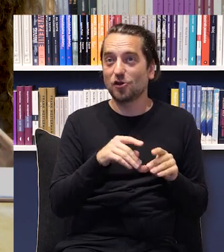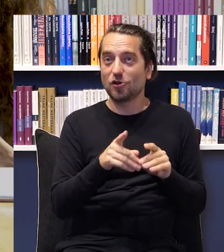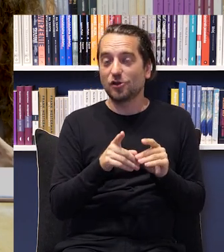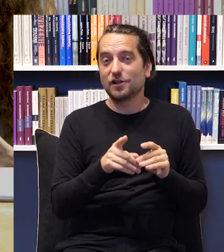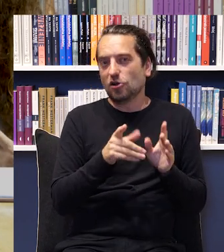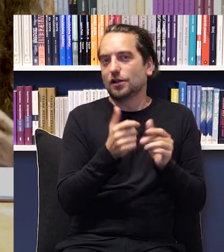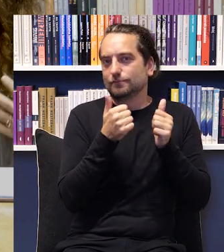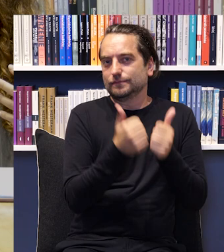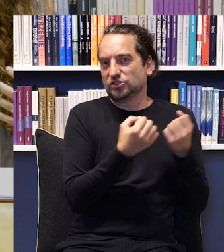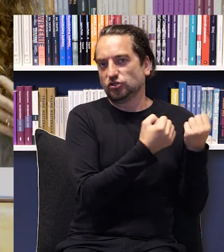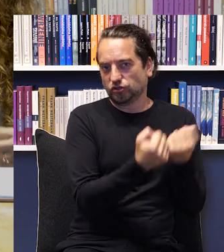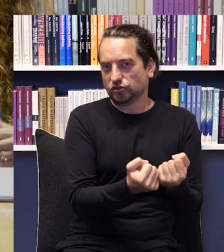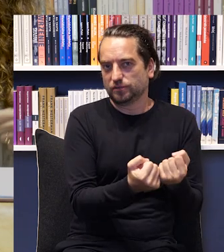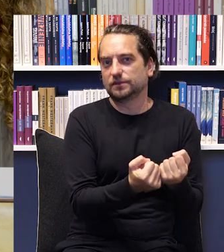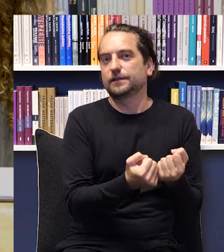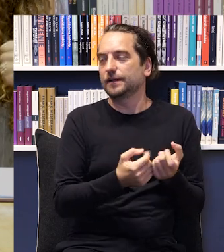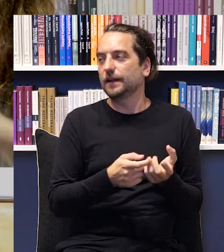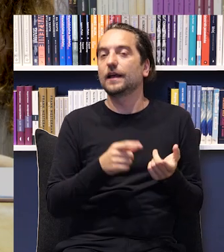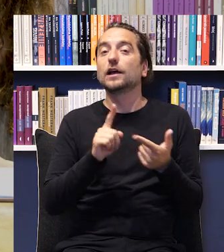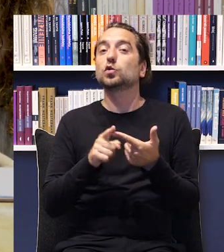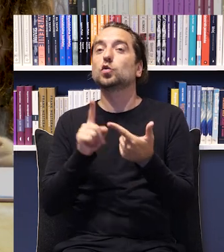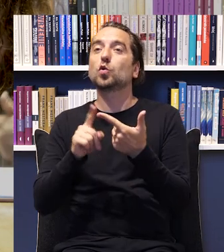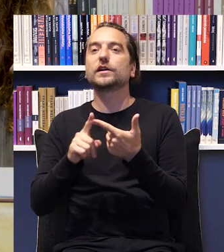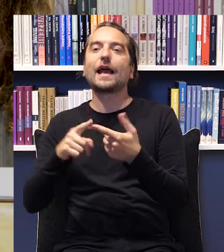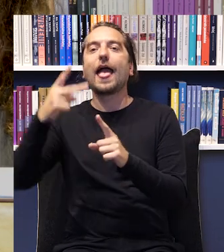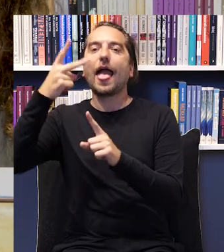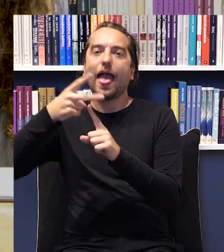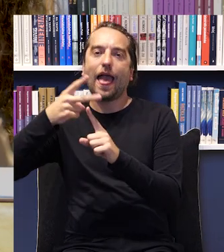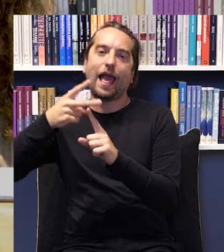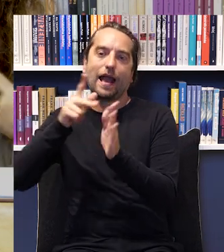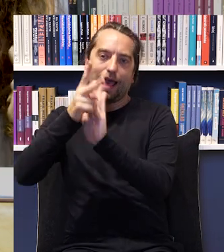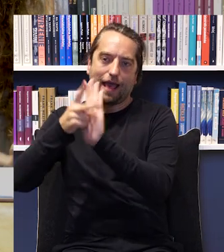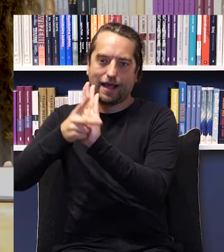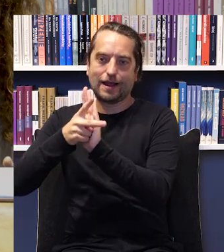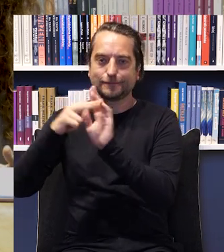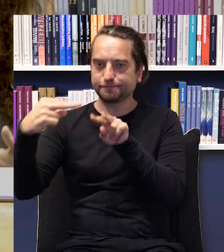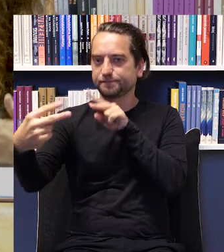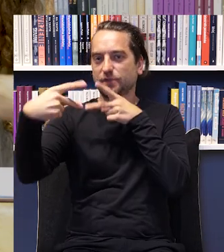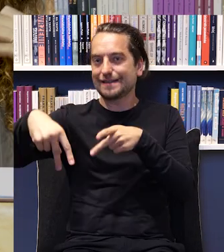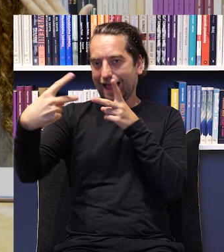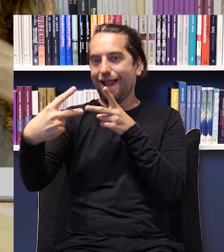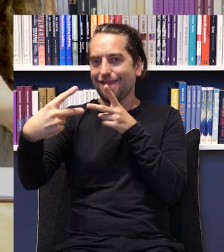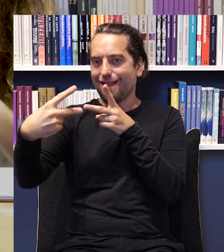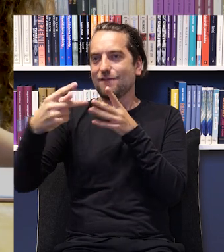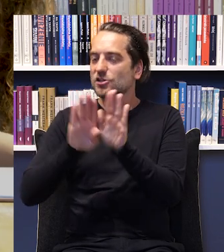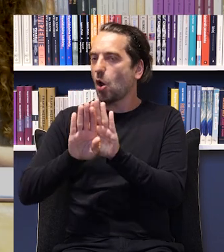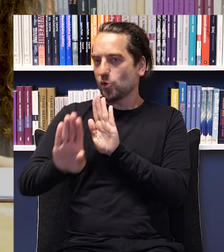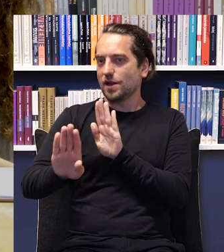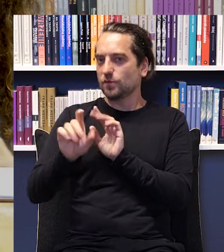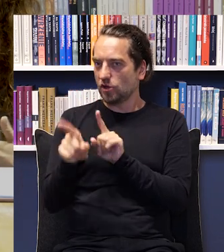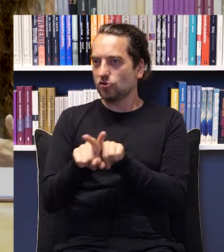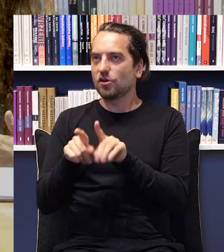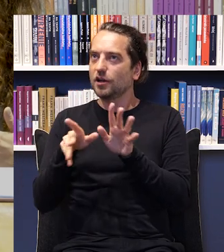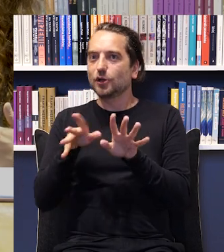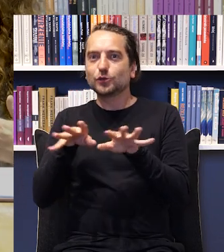nie wychodzi. Oddziela się też ekranem, oddziela się kamerą, okiem kamery, więc te oddzielenia się dzieją na bardzo